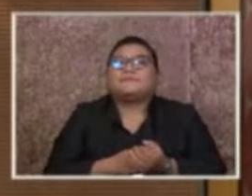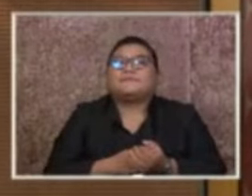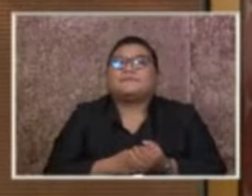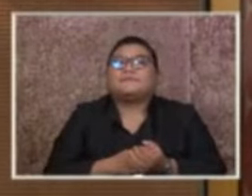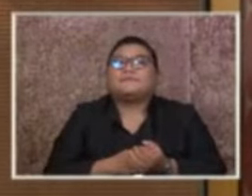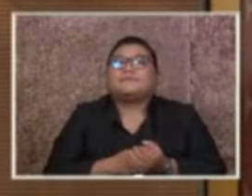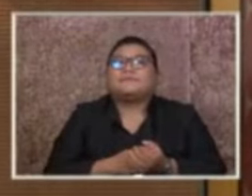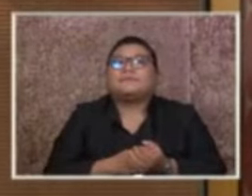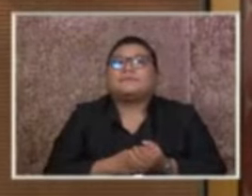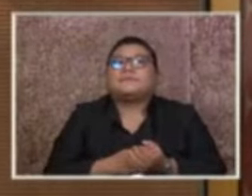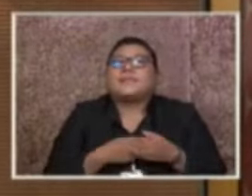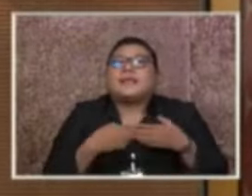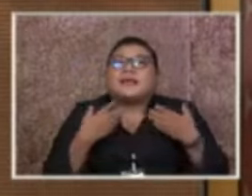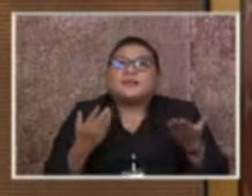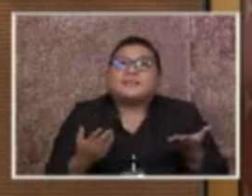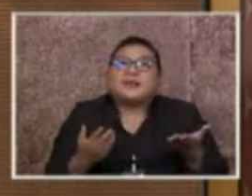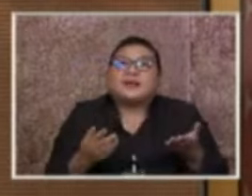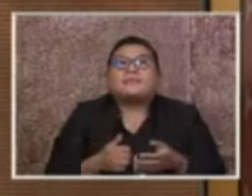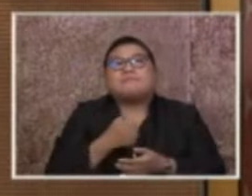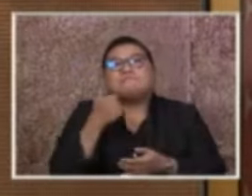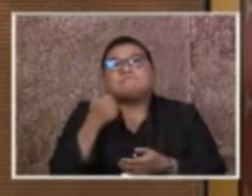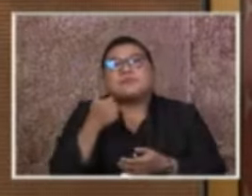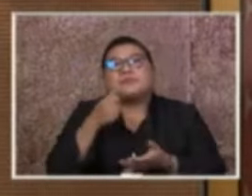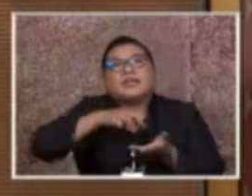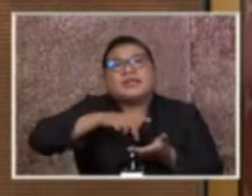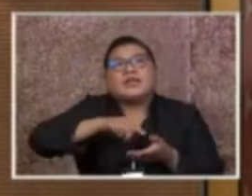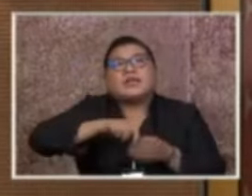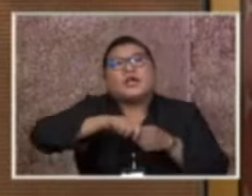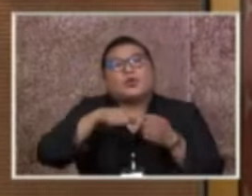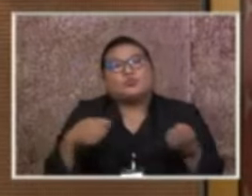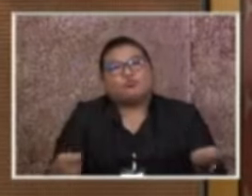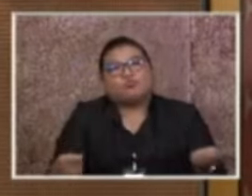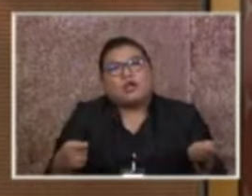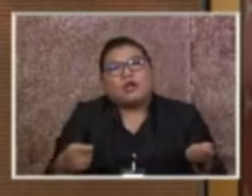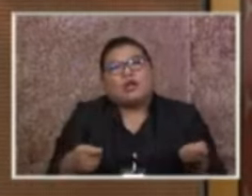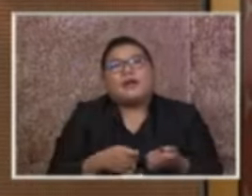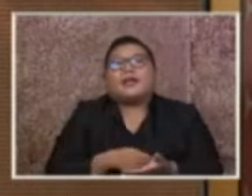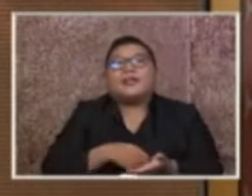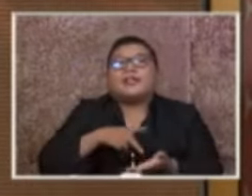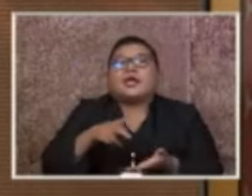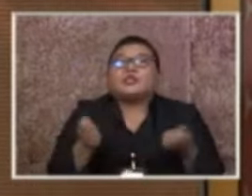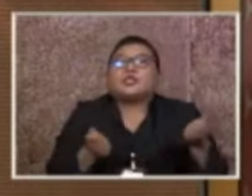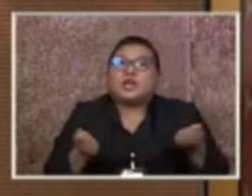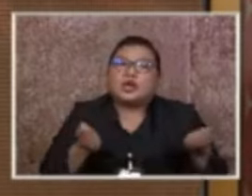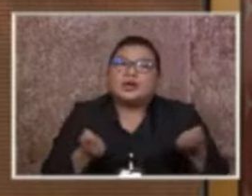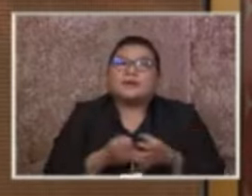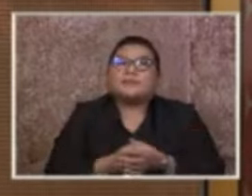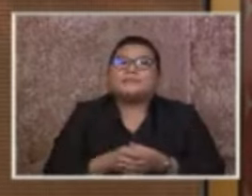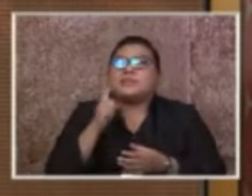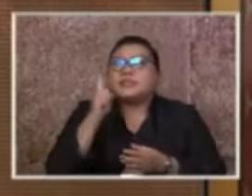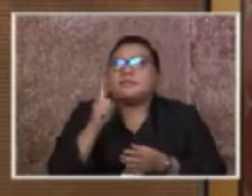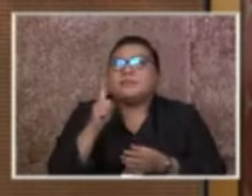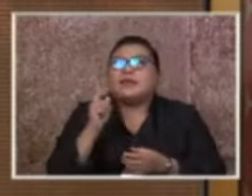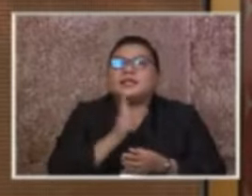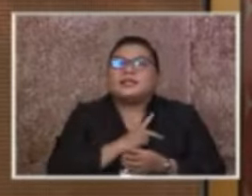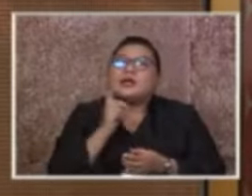Bagaimana caranya untuk memperbaiki jalan-jalan yang rusak yang dilalui oleh galian yang pertama kita